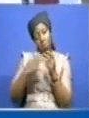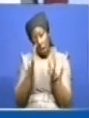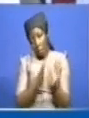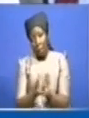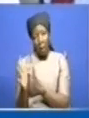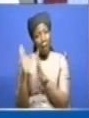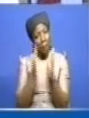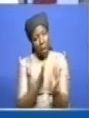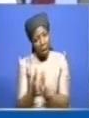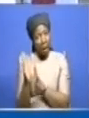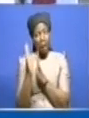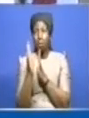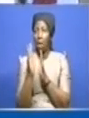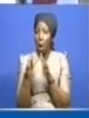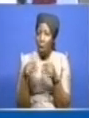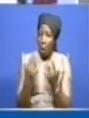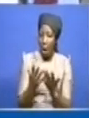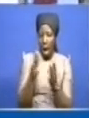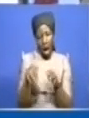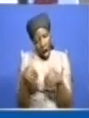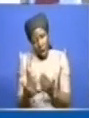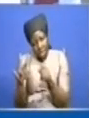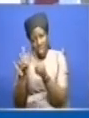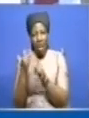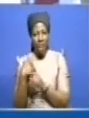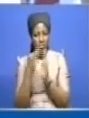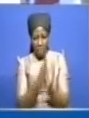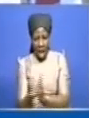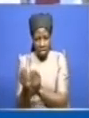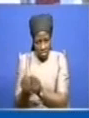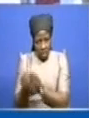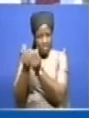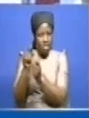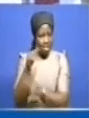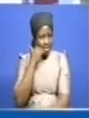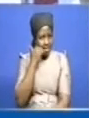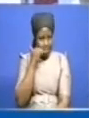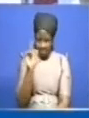zinajiandaa ama vile wamejipanga kupambana na huu ugonjwa.